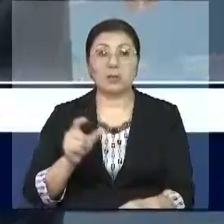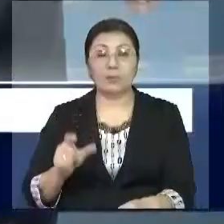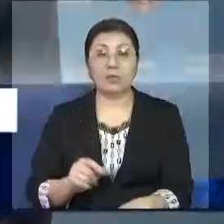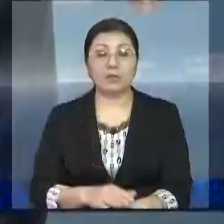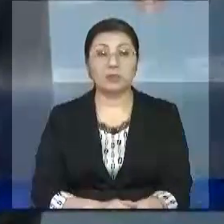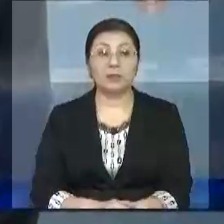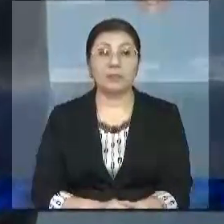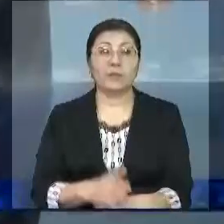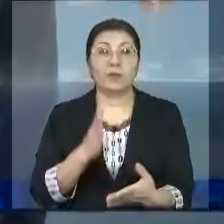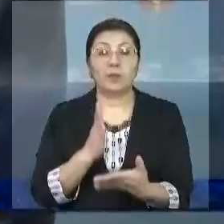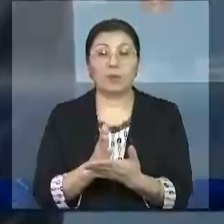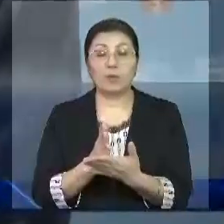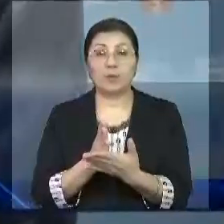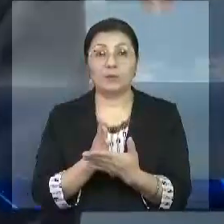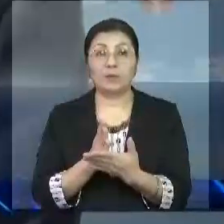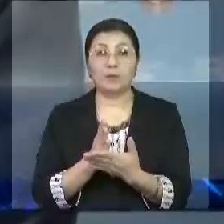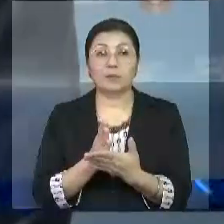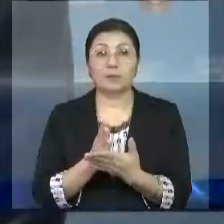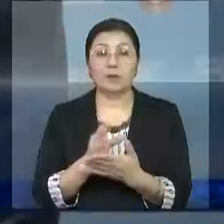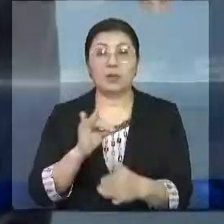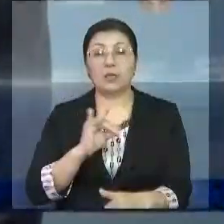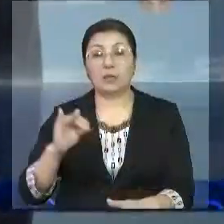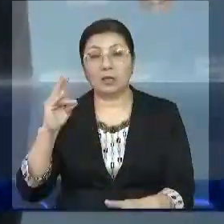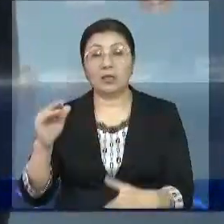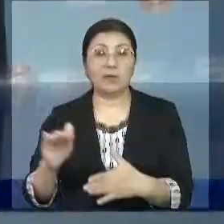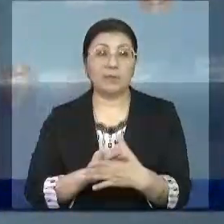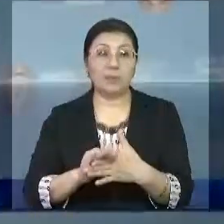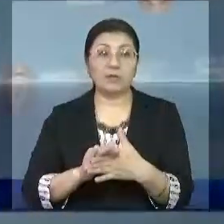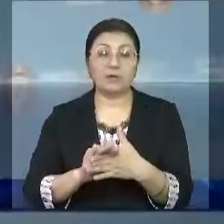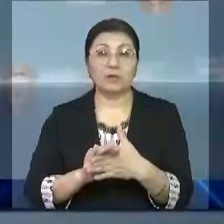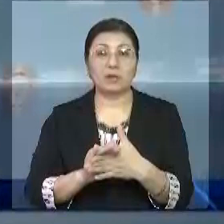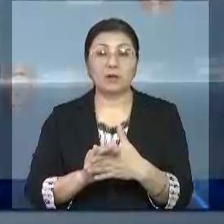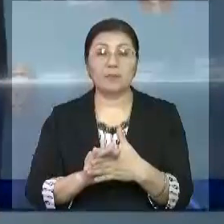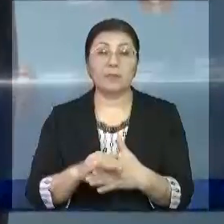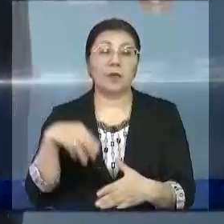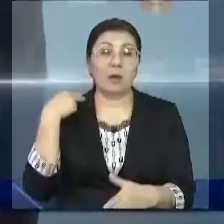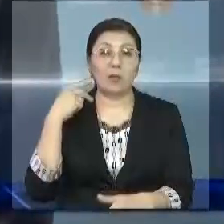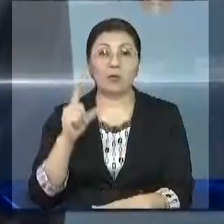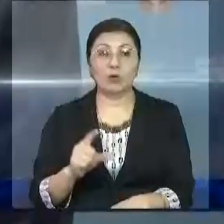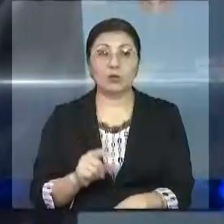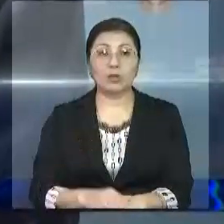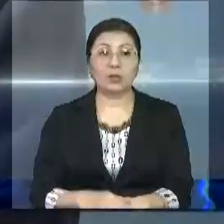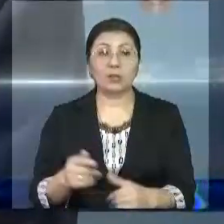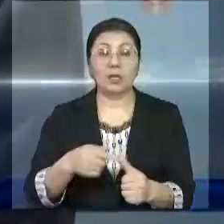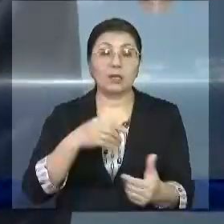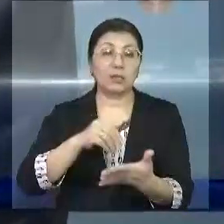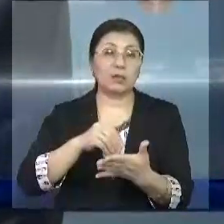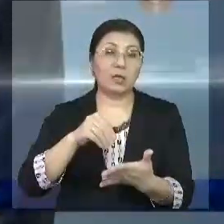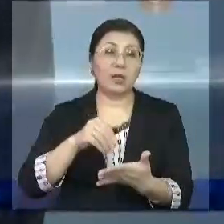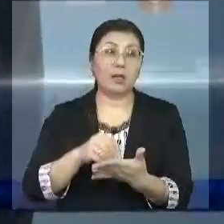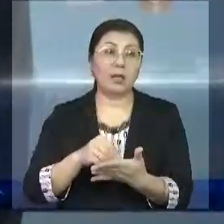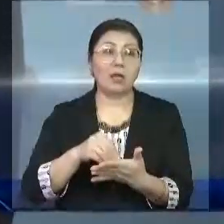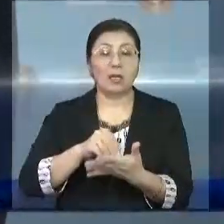қозғайды. Атқару өндірісін қозғалған кезде иіні мен фамилиясы жазылған, жасайыны мен фамилиясы жазылған борышкердің атына тіркелген мүліктеріне,